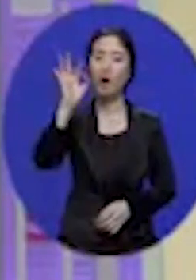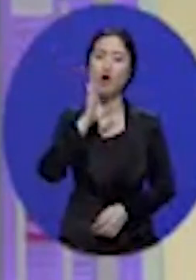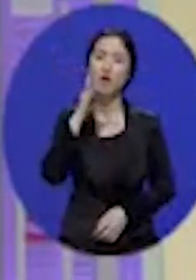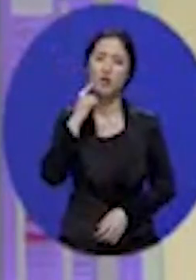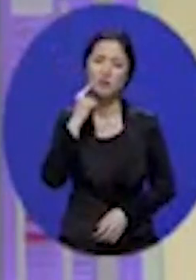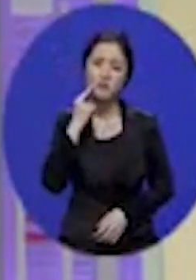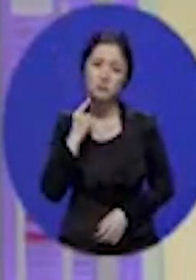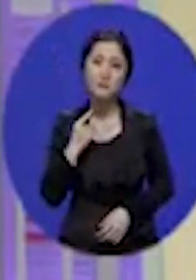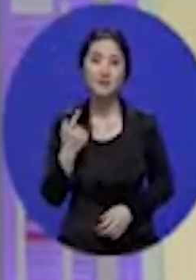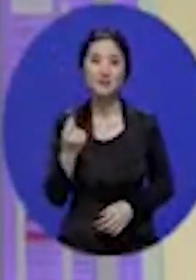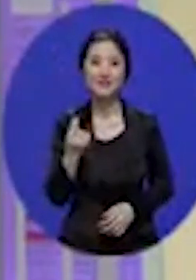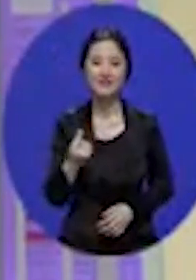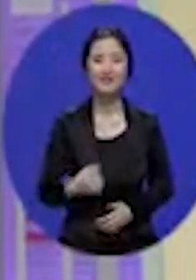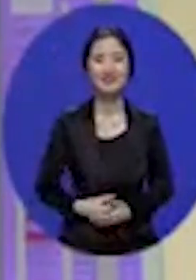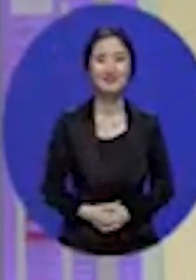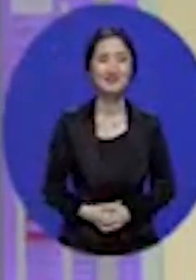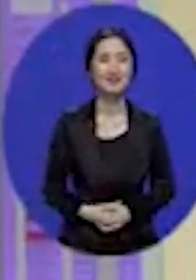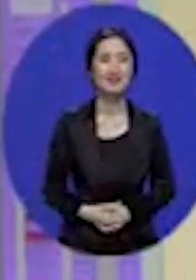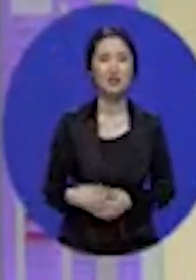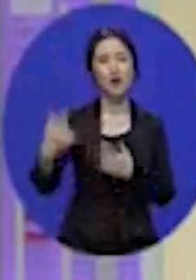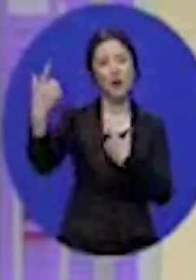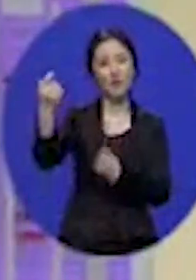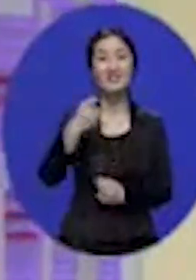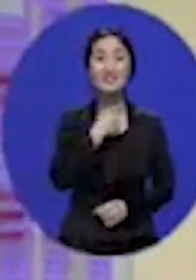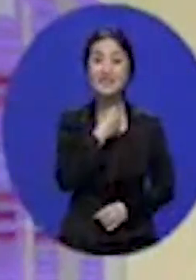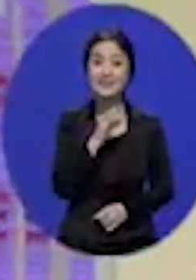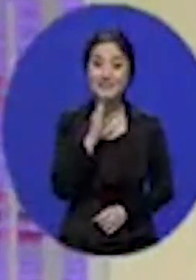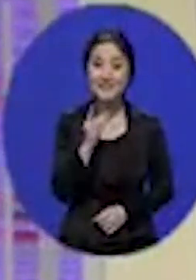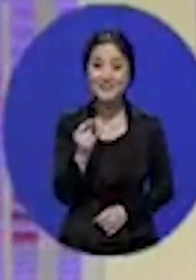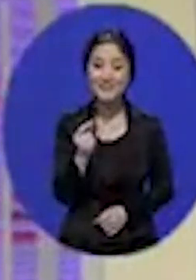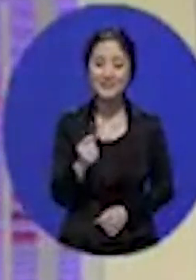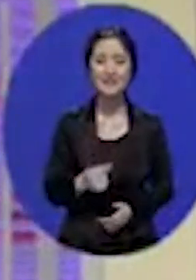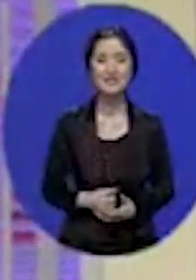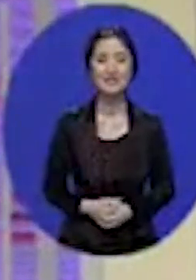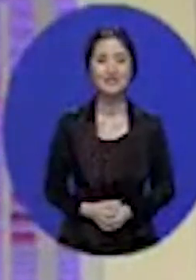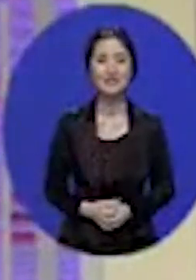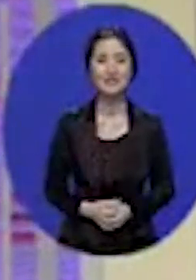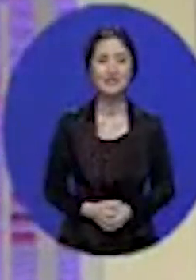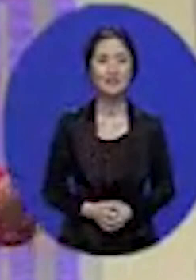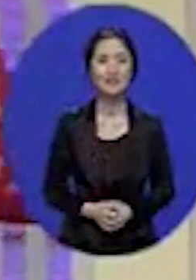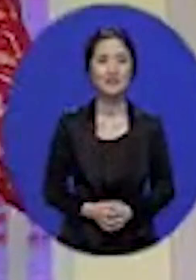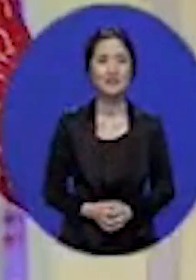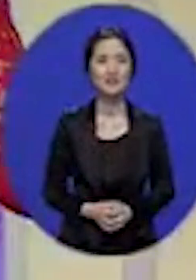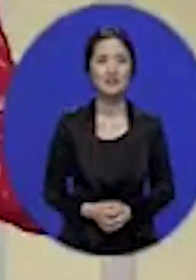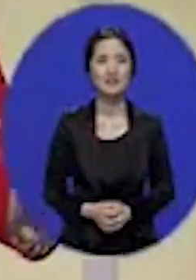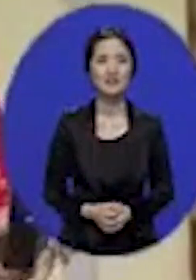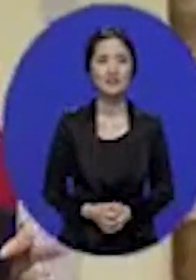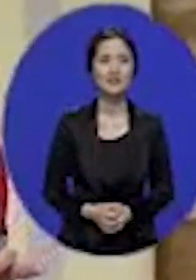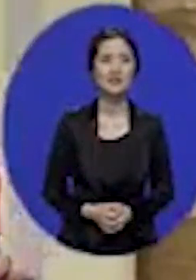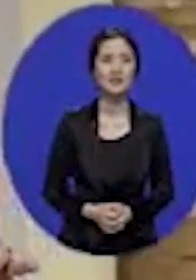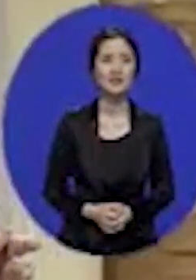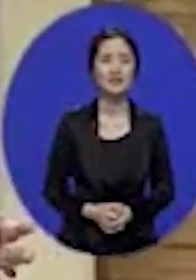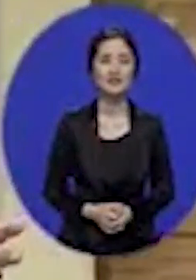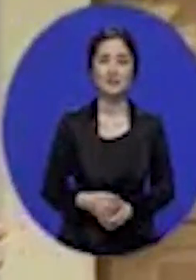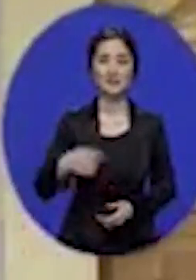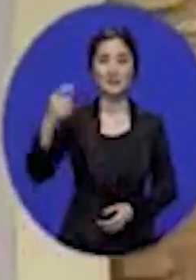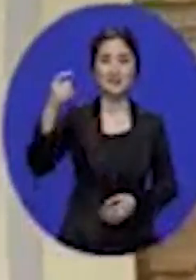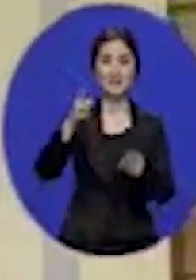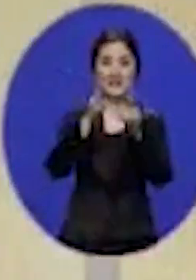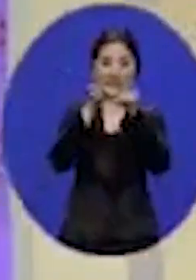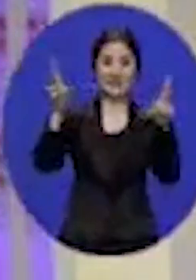저의 모습이겠어요. 그쵸? 네. 내가 하고 싶은 그런 방송하는 사람인데 2층에서 쫙 정말